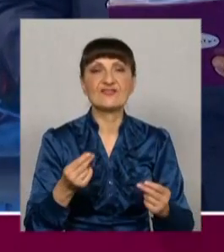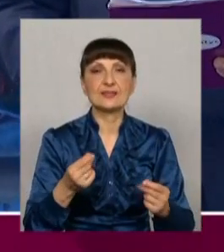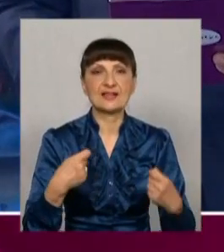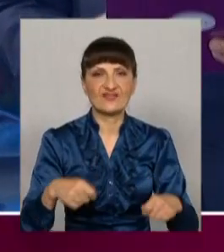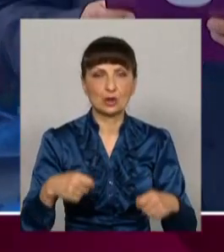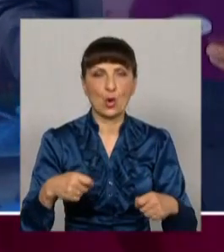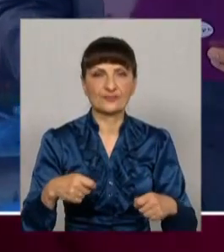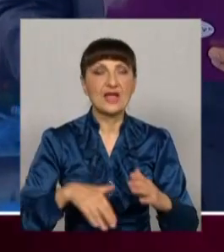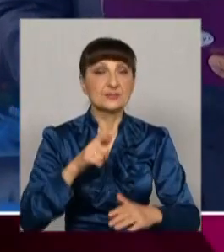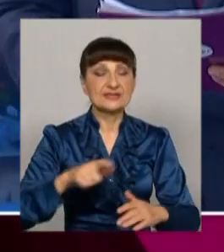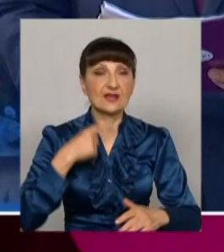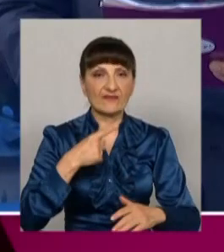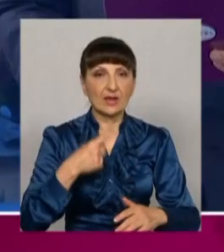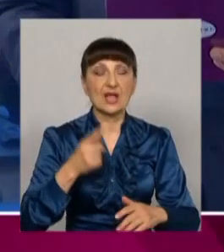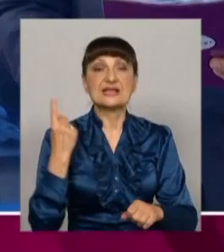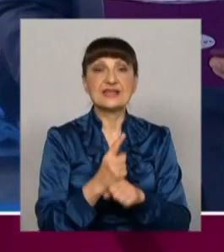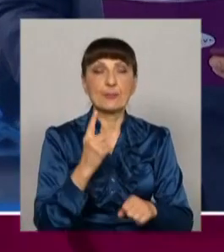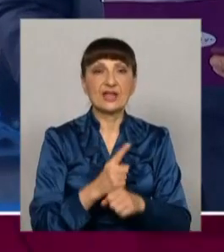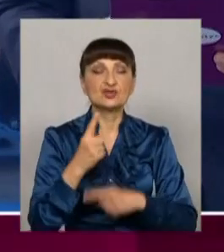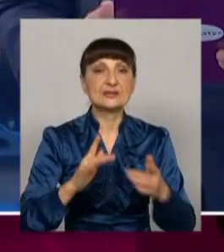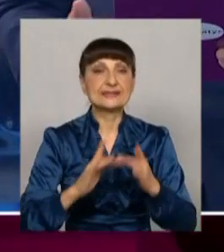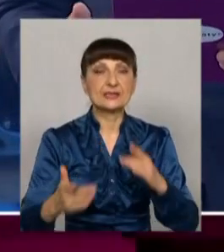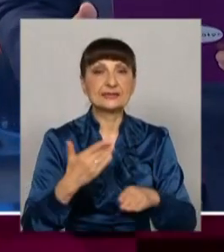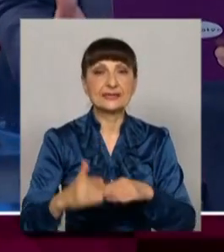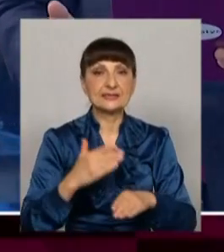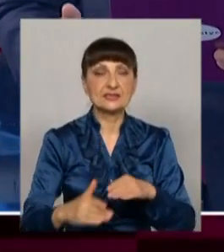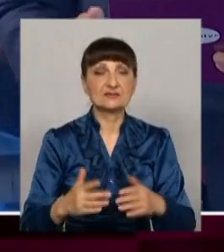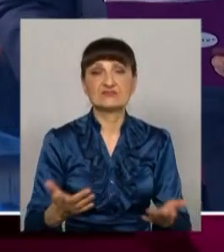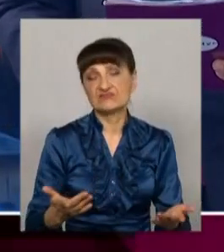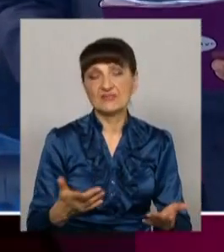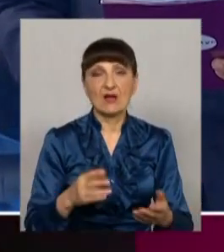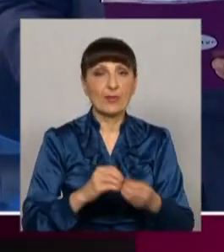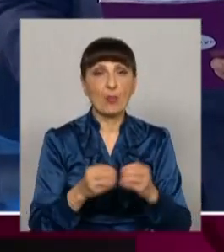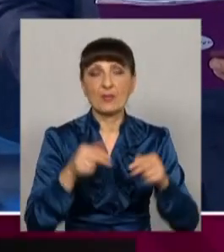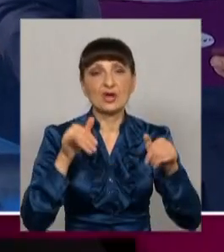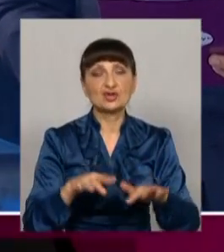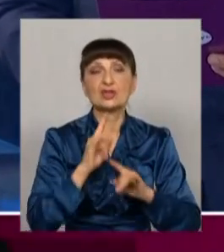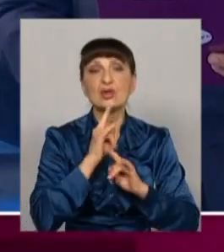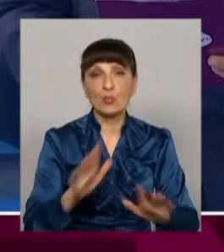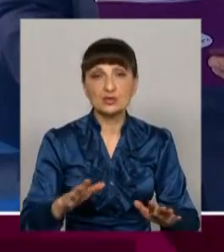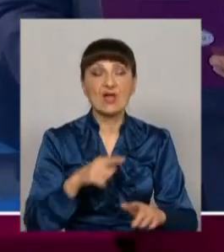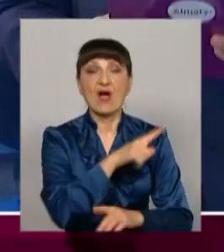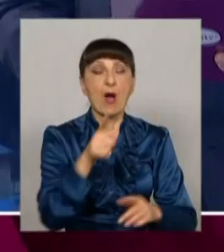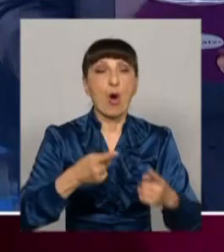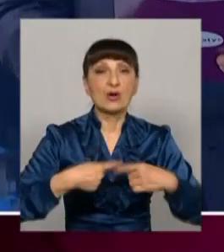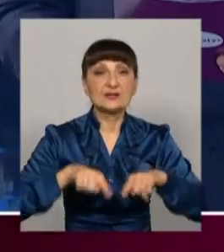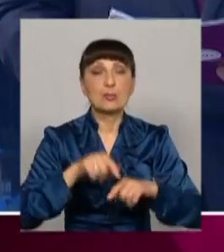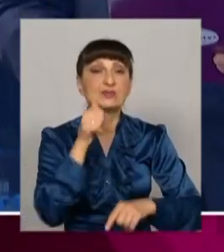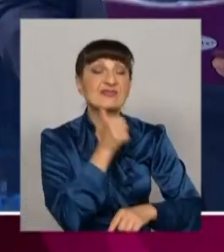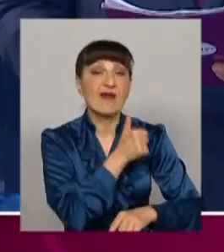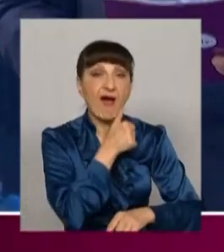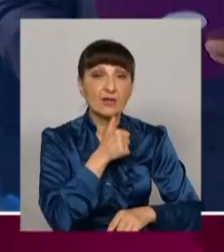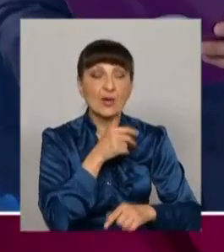рынка. Специалисты считают, что запрет онлайн-кредитования не сулит ничего хорошего. Подобные организации могут уйти в теневой бизнес